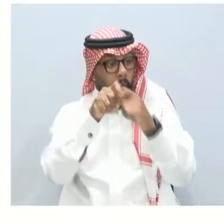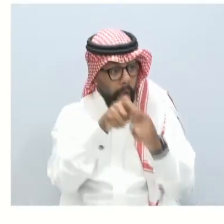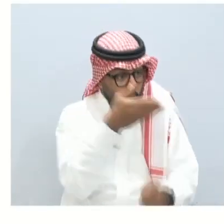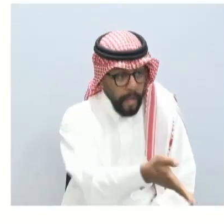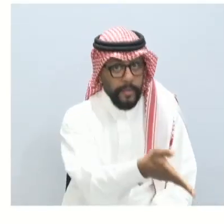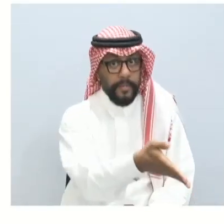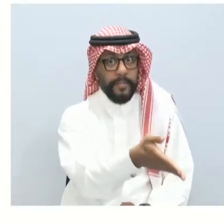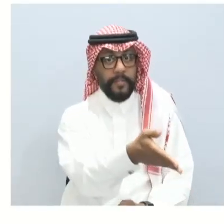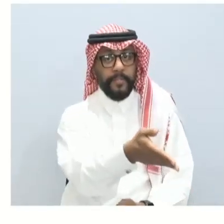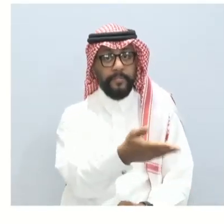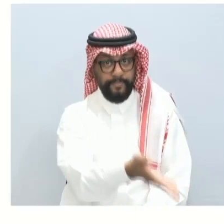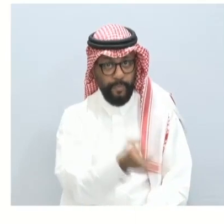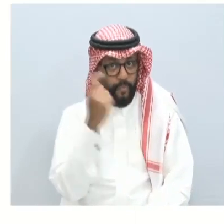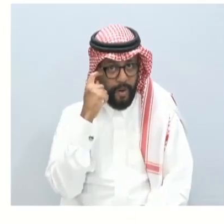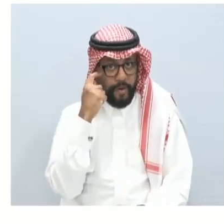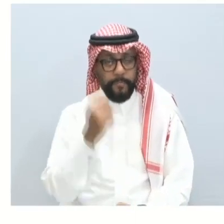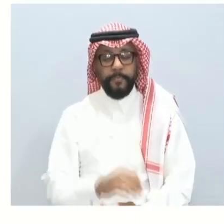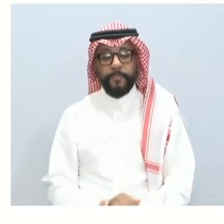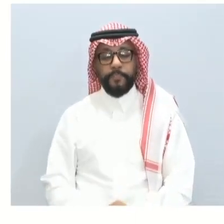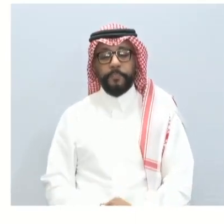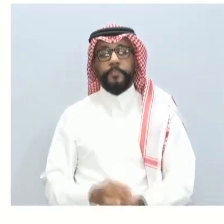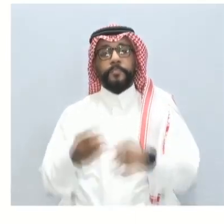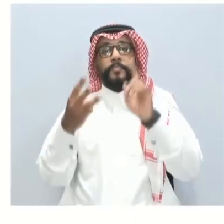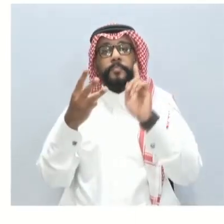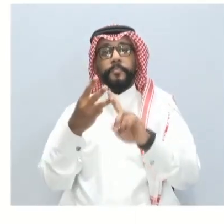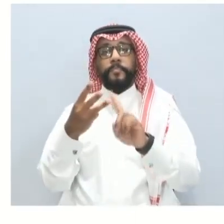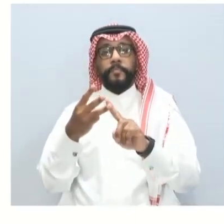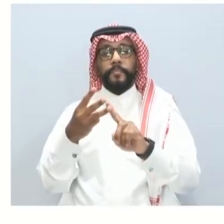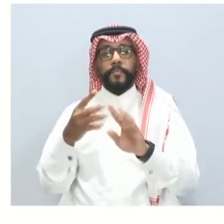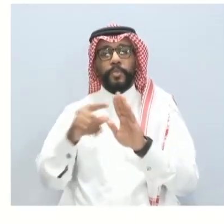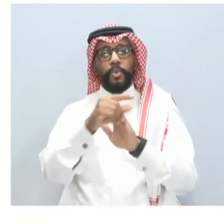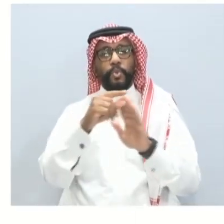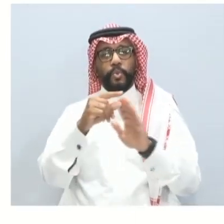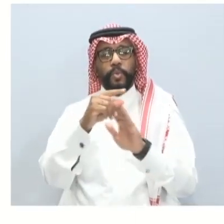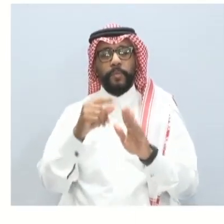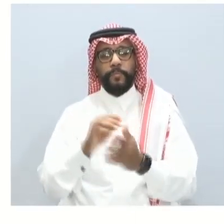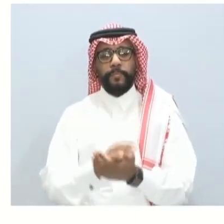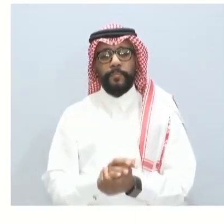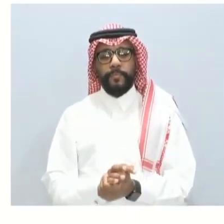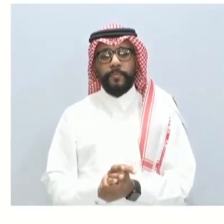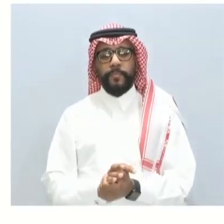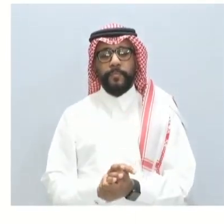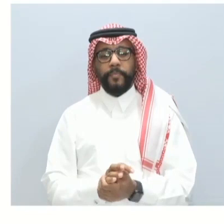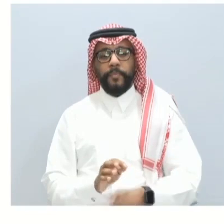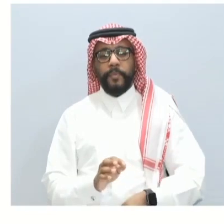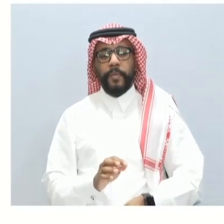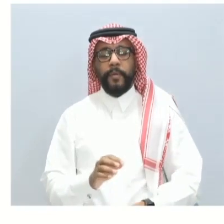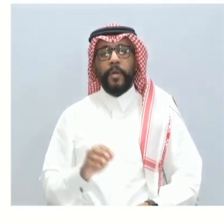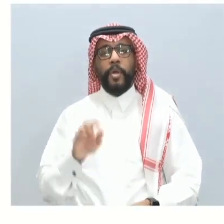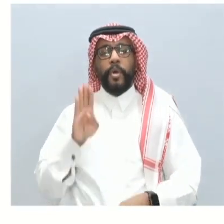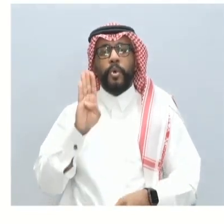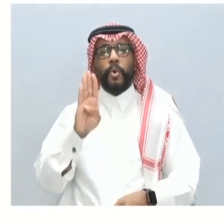سواك رجلا القسم الثالث كفر الاباء الااء والاستكبار كفر